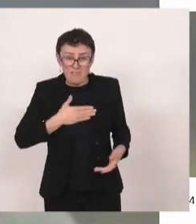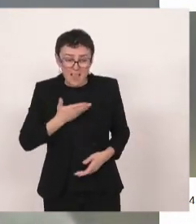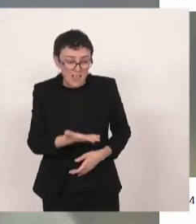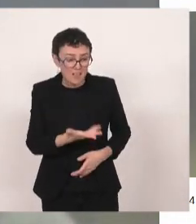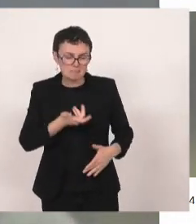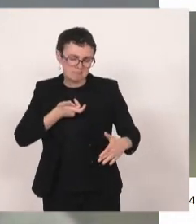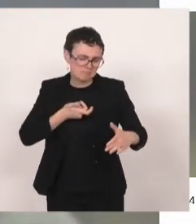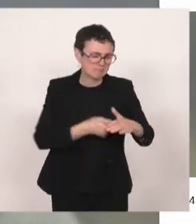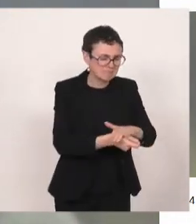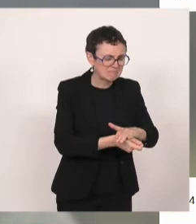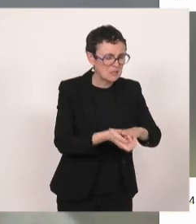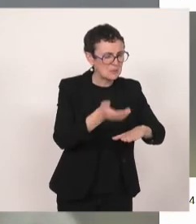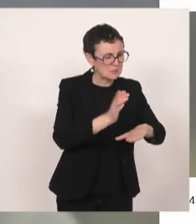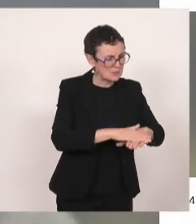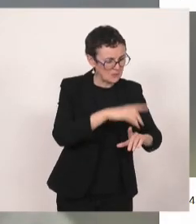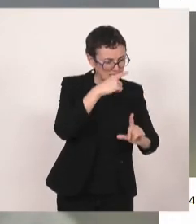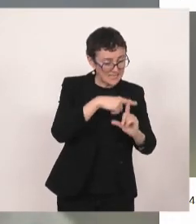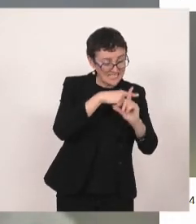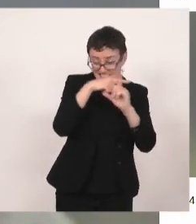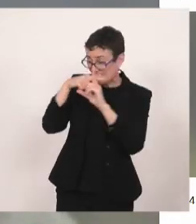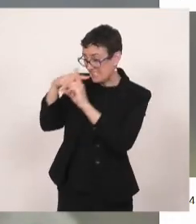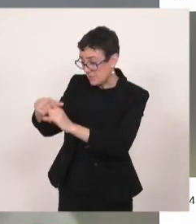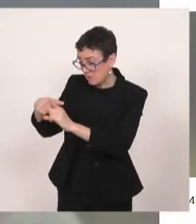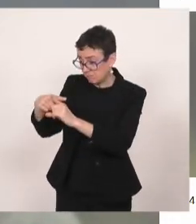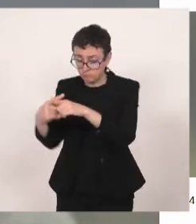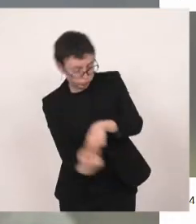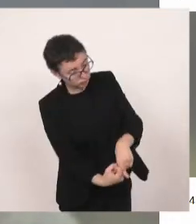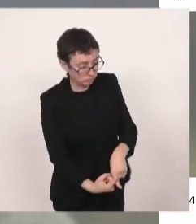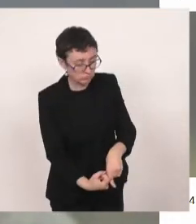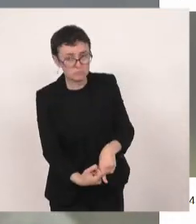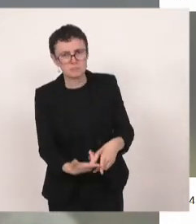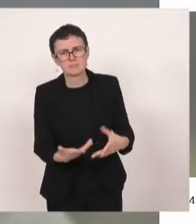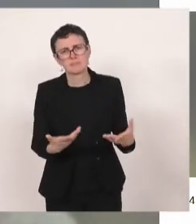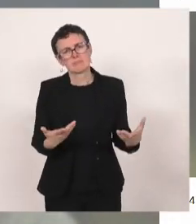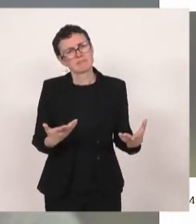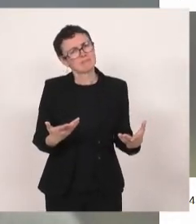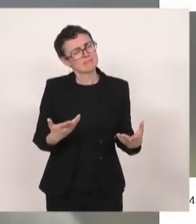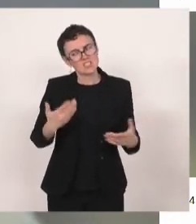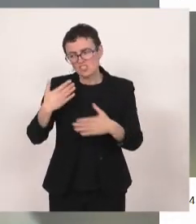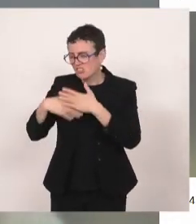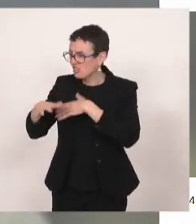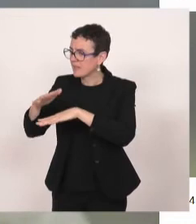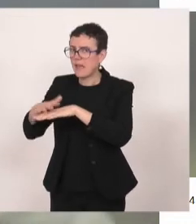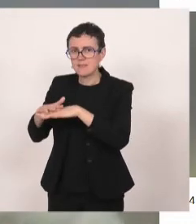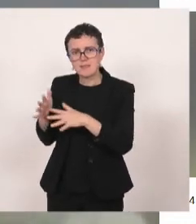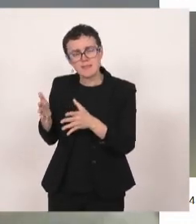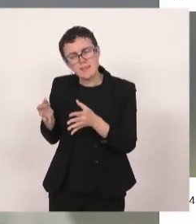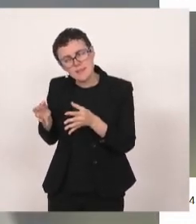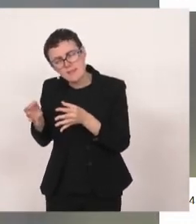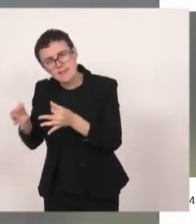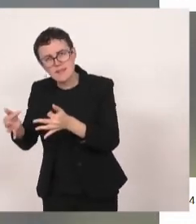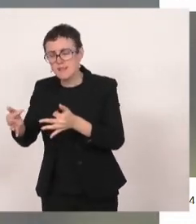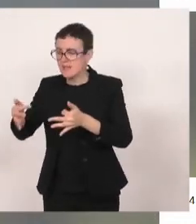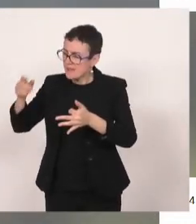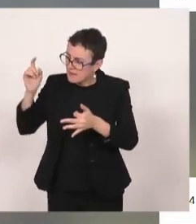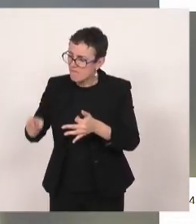être lucides sur l'accompagnement à l'entrepreneuriat au sein des quartiers défavorisés. Premièrement, nous devons nous baser sur les